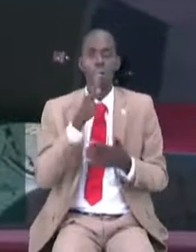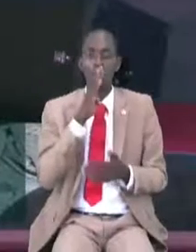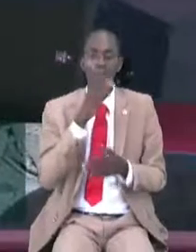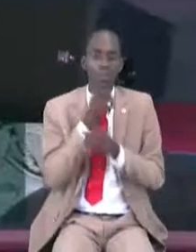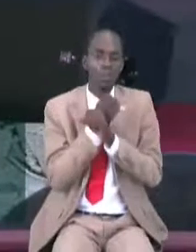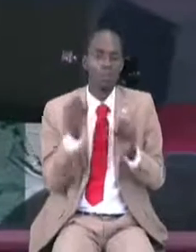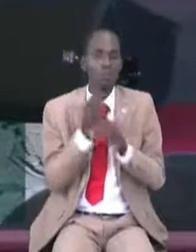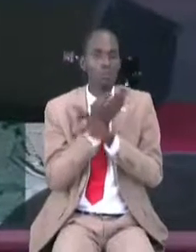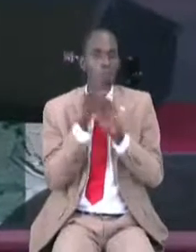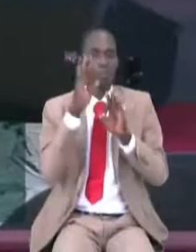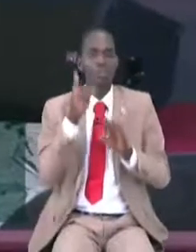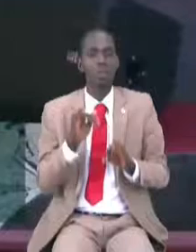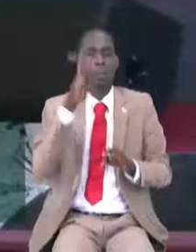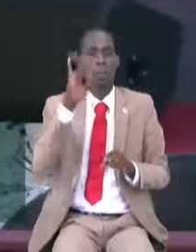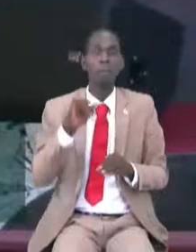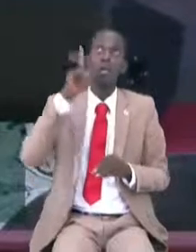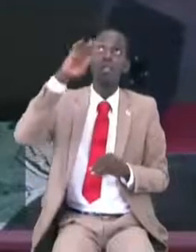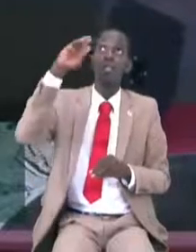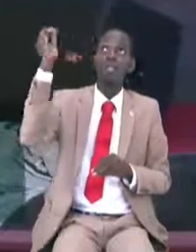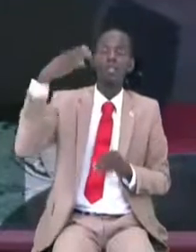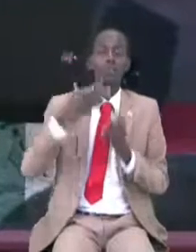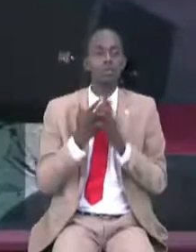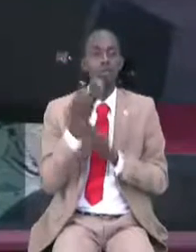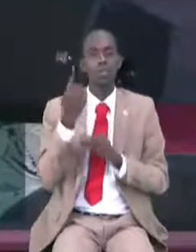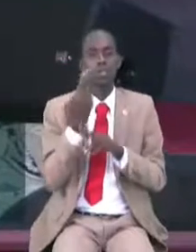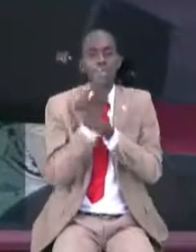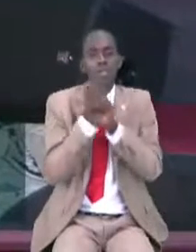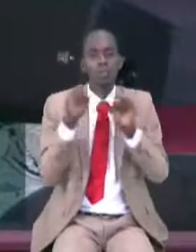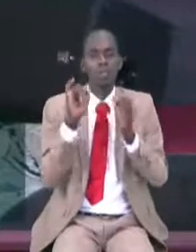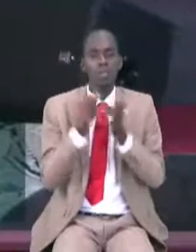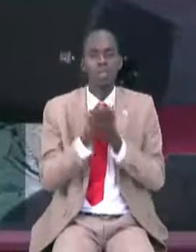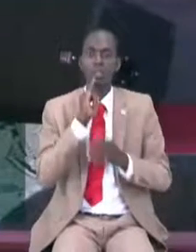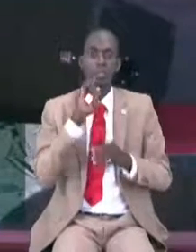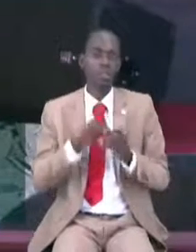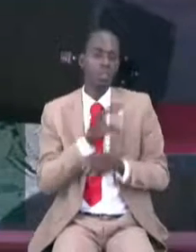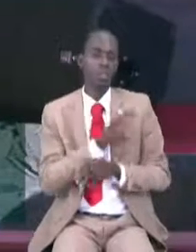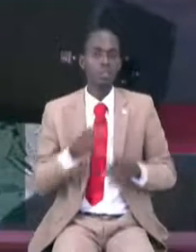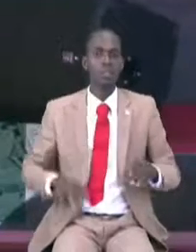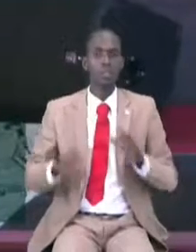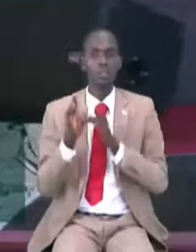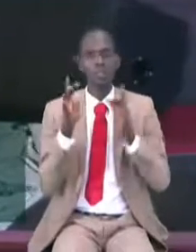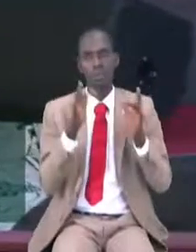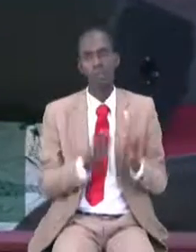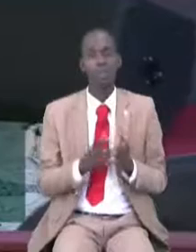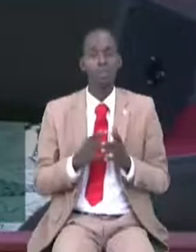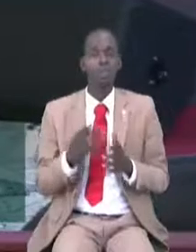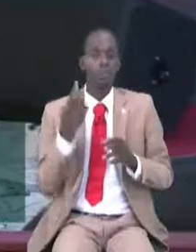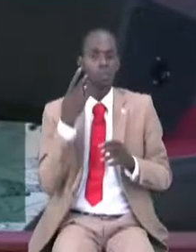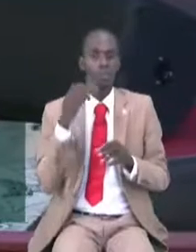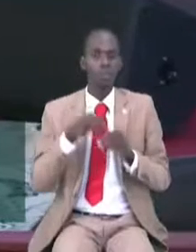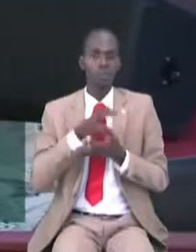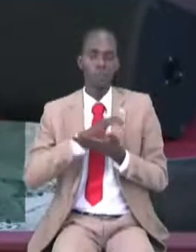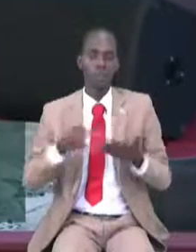est en Jésus-Christ. Verset 25 dit, « C'est lui que Dieu a